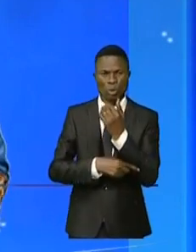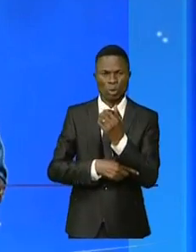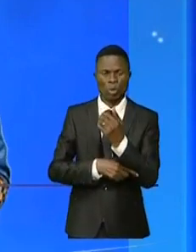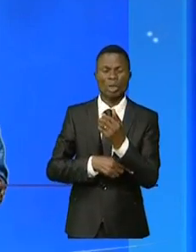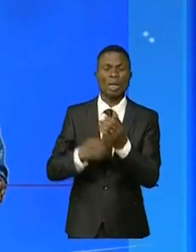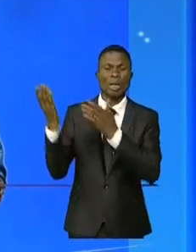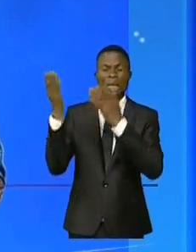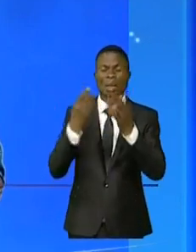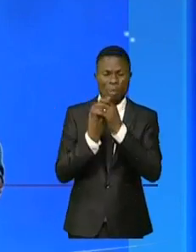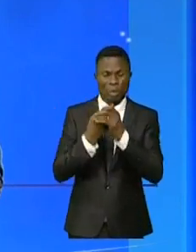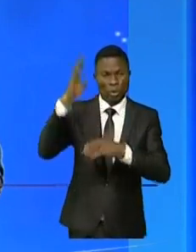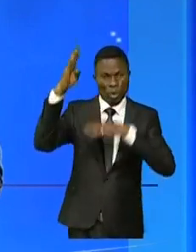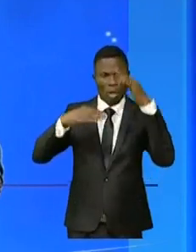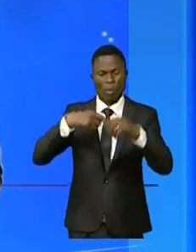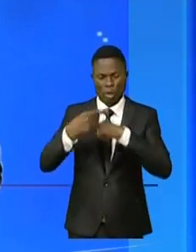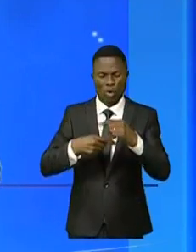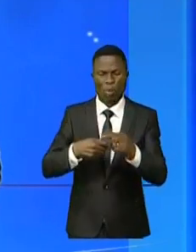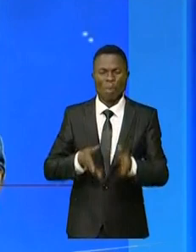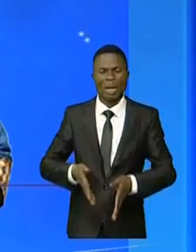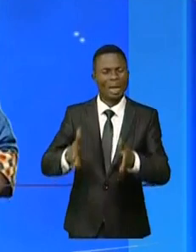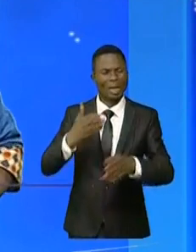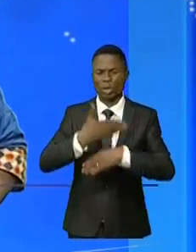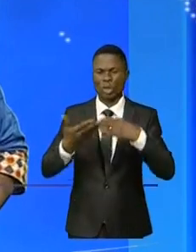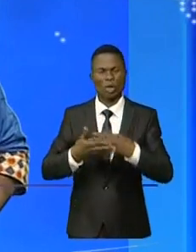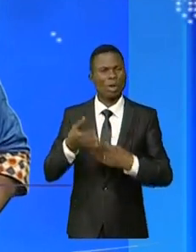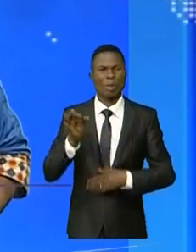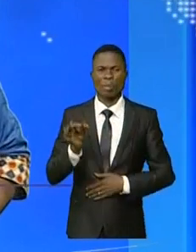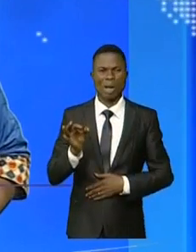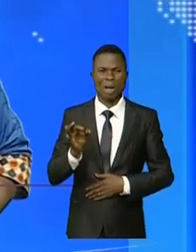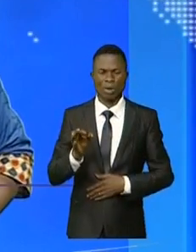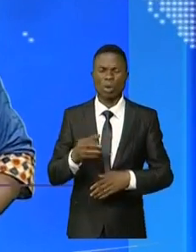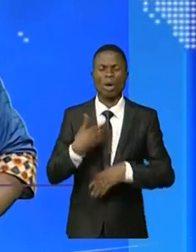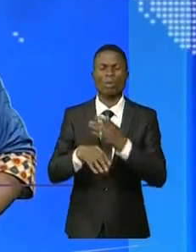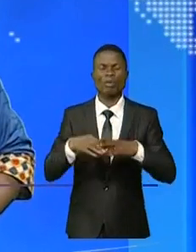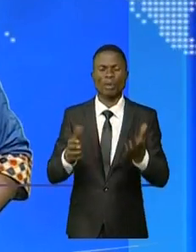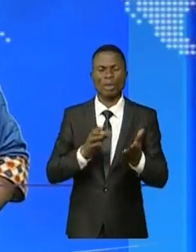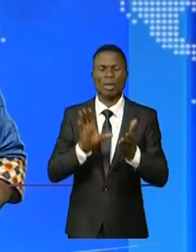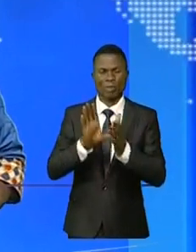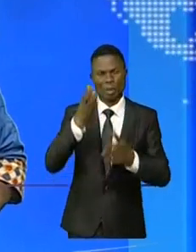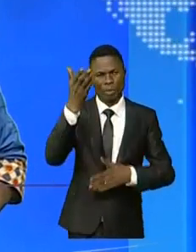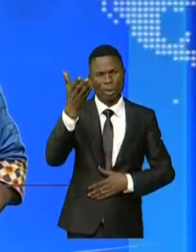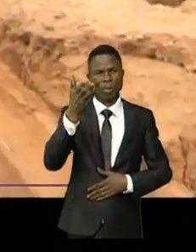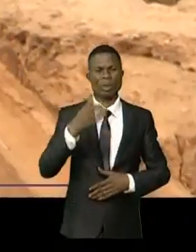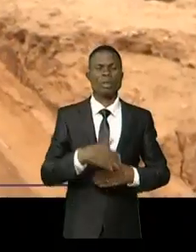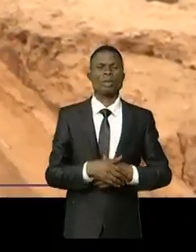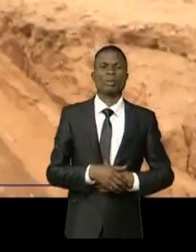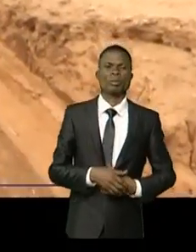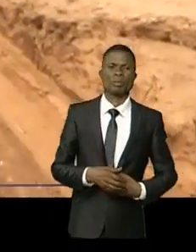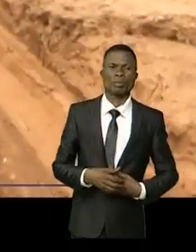prochaine saison des pluies qui s'annoncent à la suite du délabrement de ce axe. Les explications dans ce reportage.